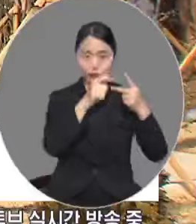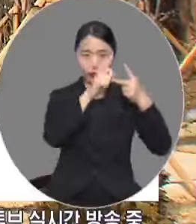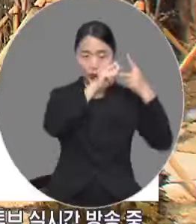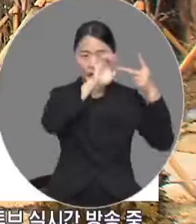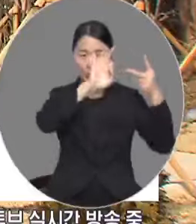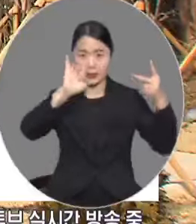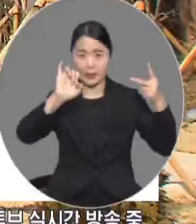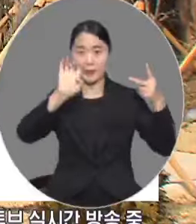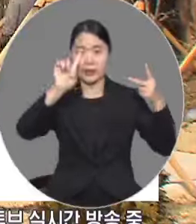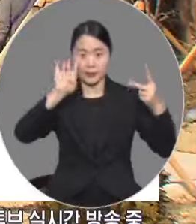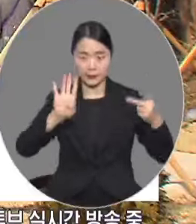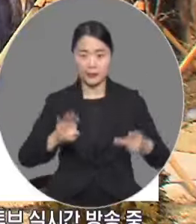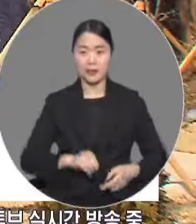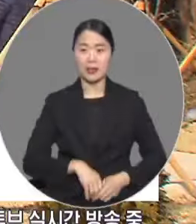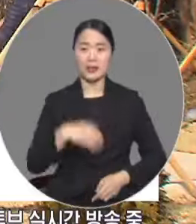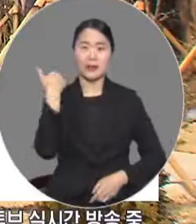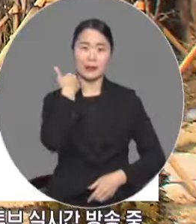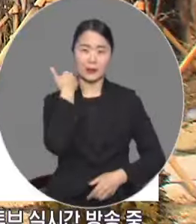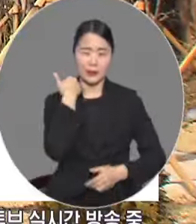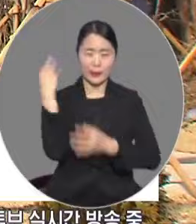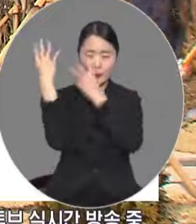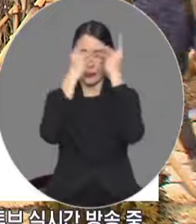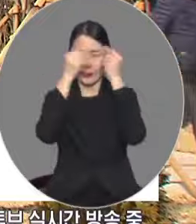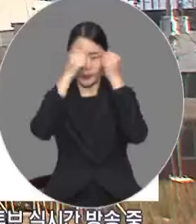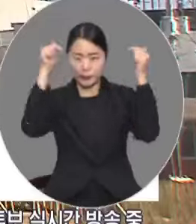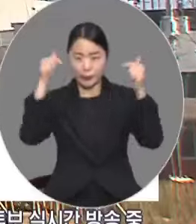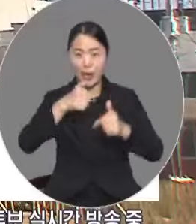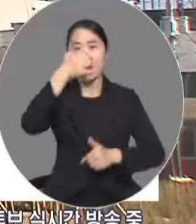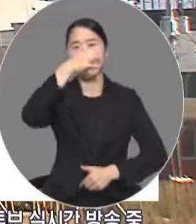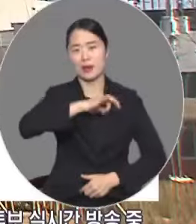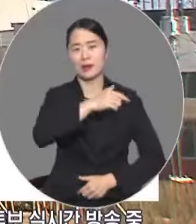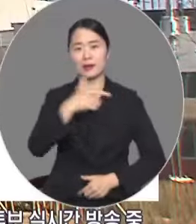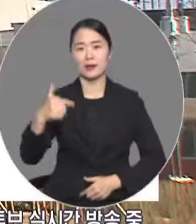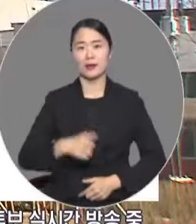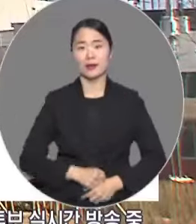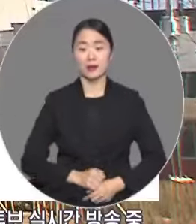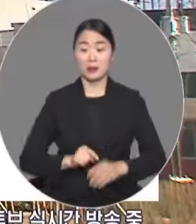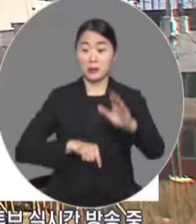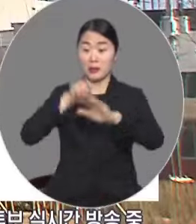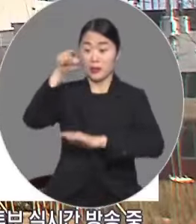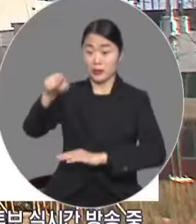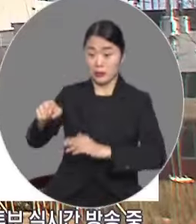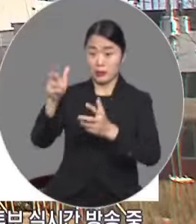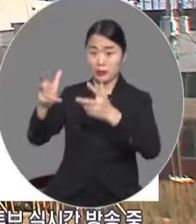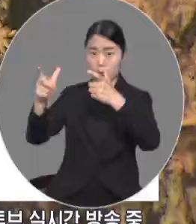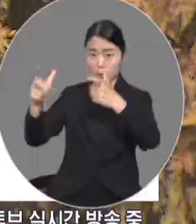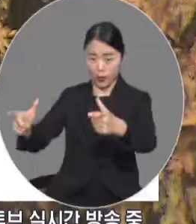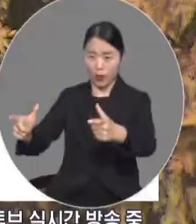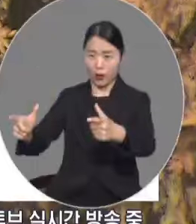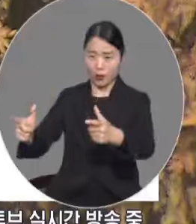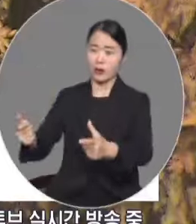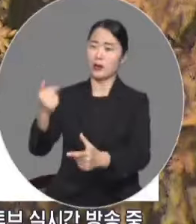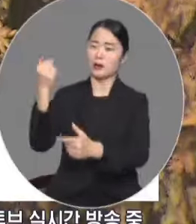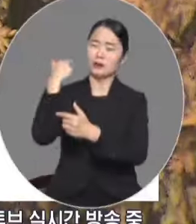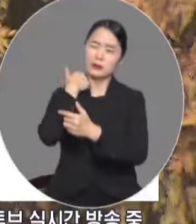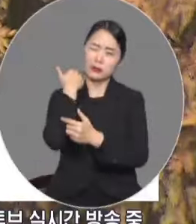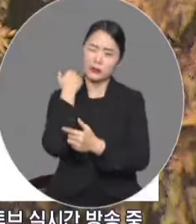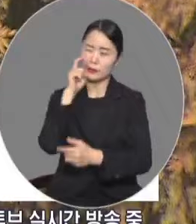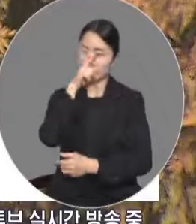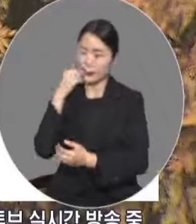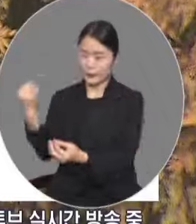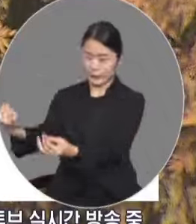저감에 효과적이라는 공통점이 있습니다. 외곽 산업단지에서 발생하는 공해를 막아주고 열섬 현상을